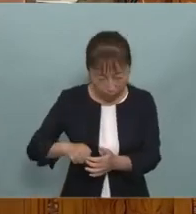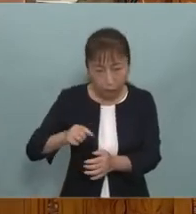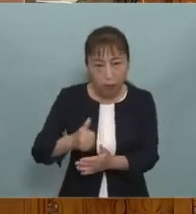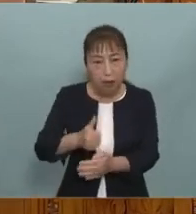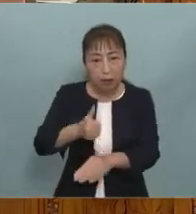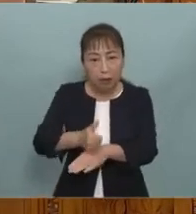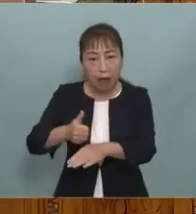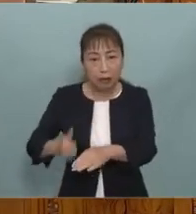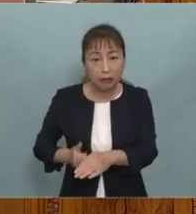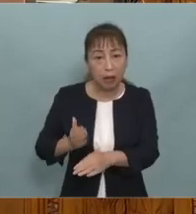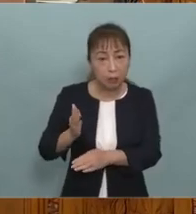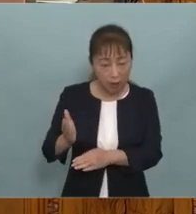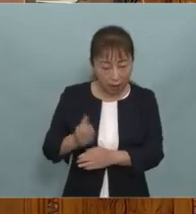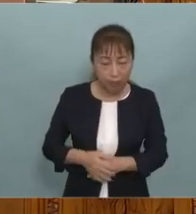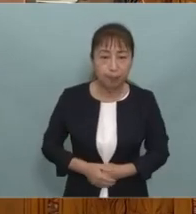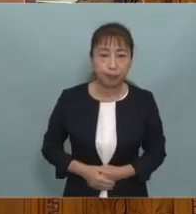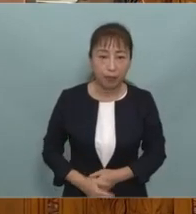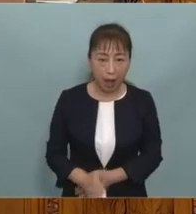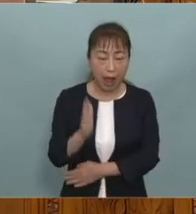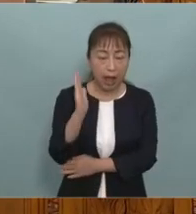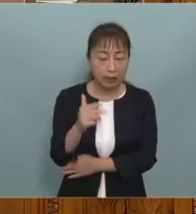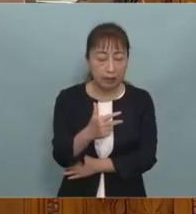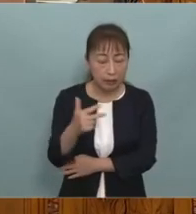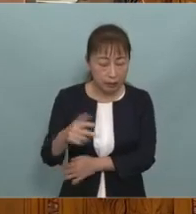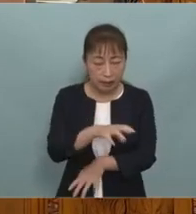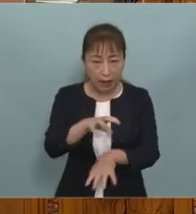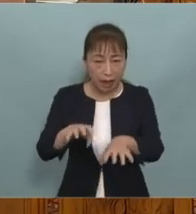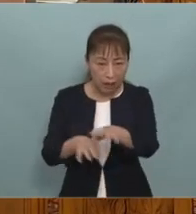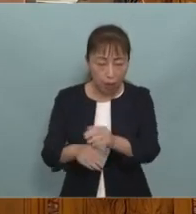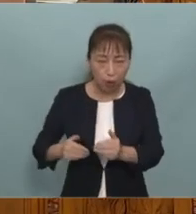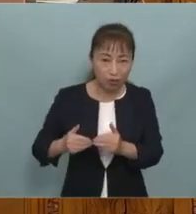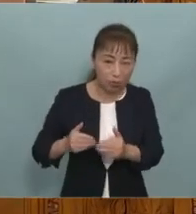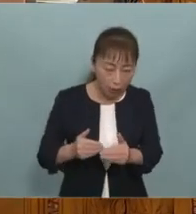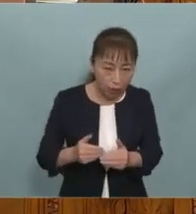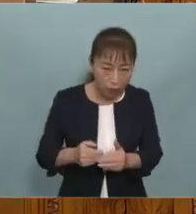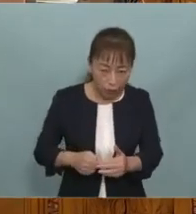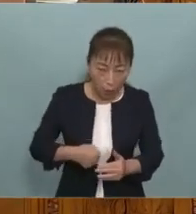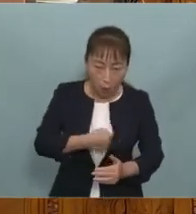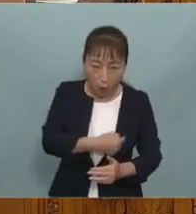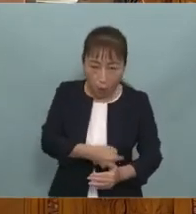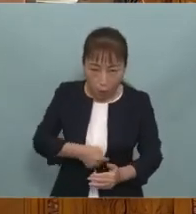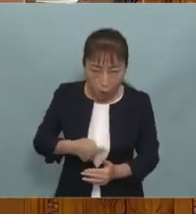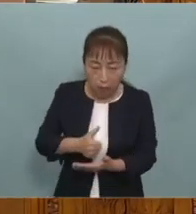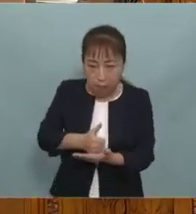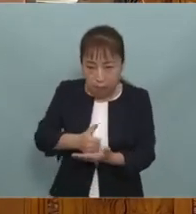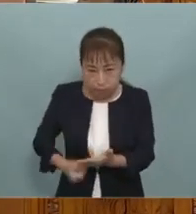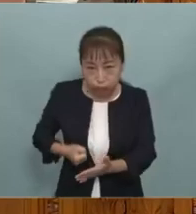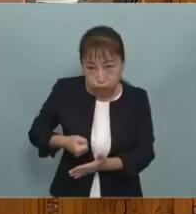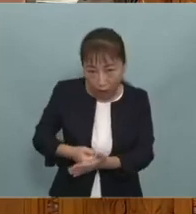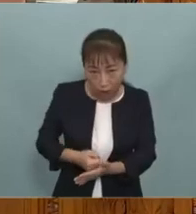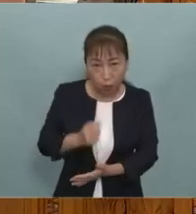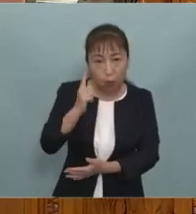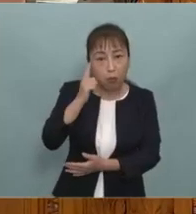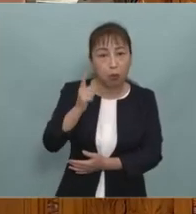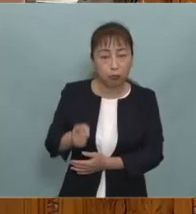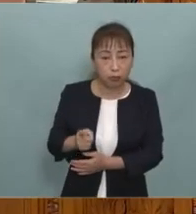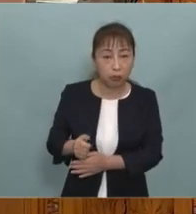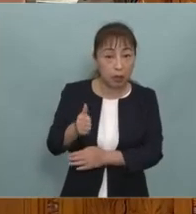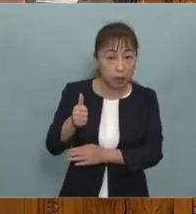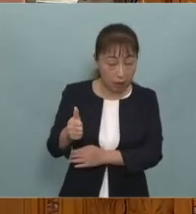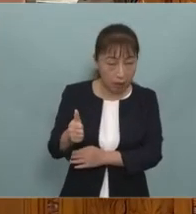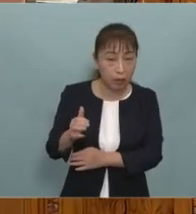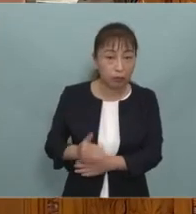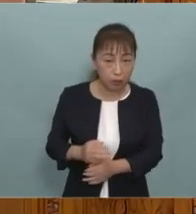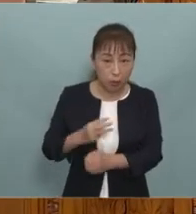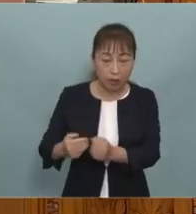全て政治改革を前に進めるとの思いを持って決断されたものでしたまた岸田内閣の3年間